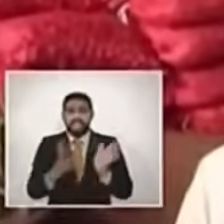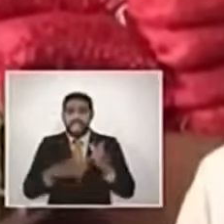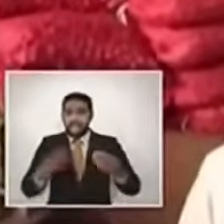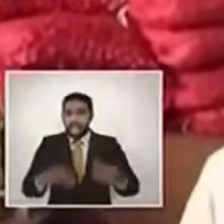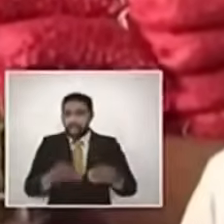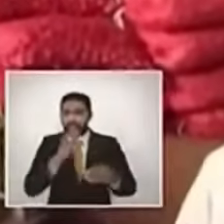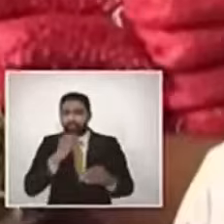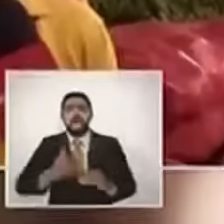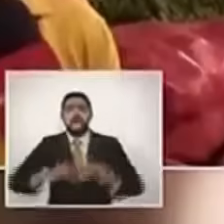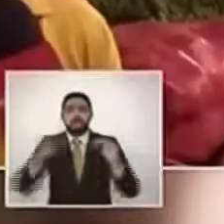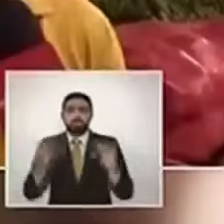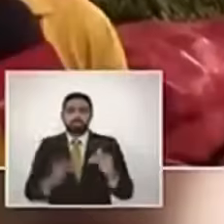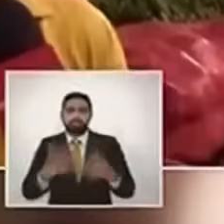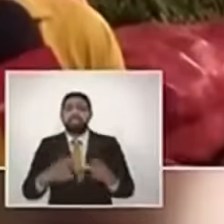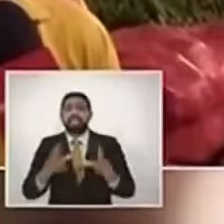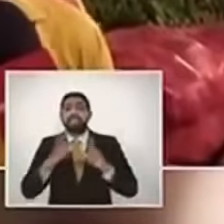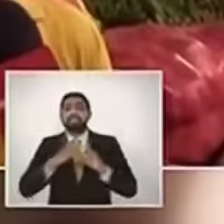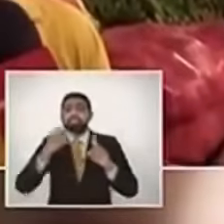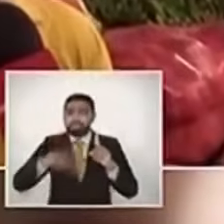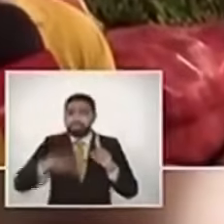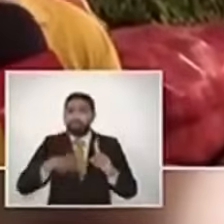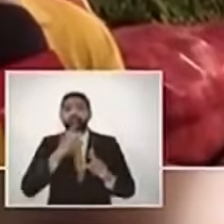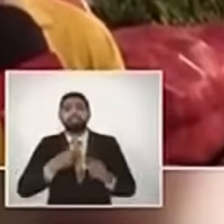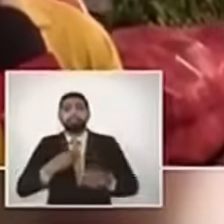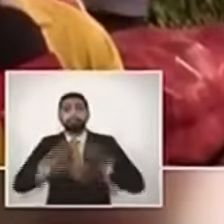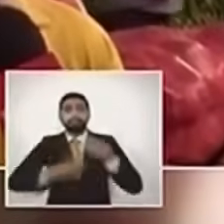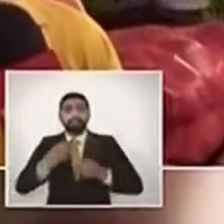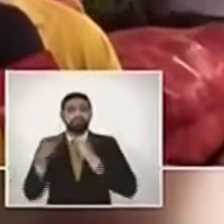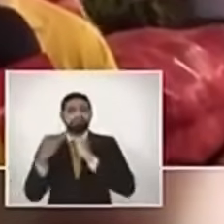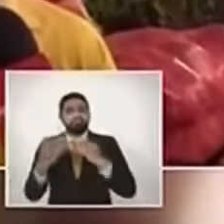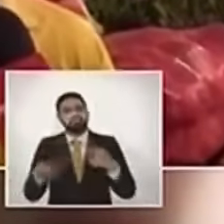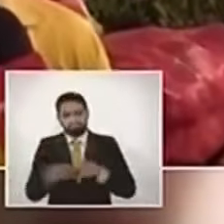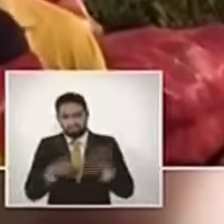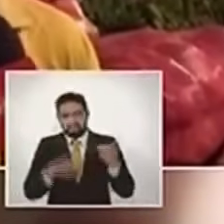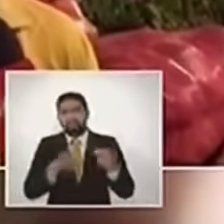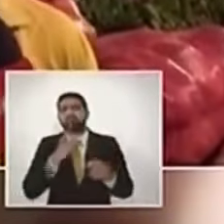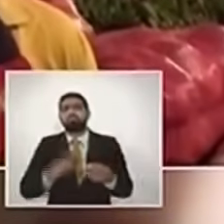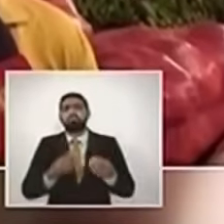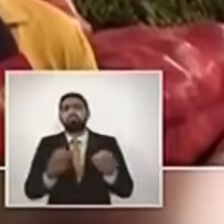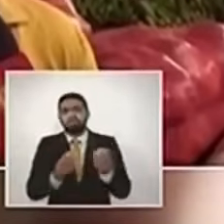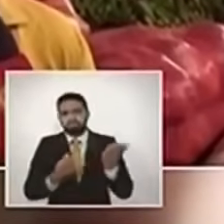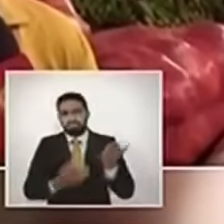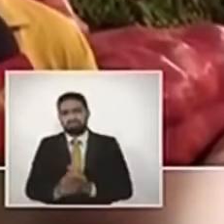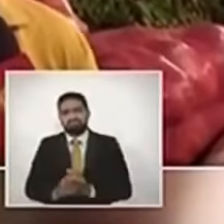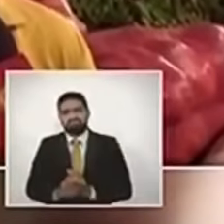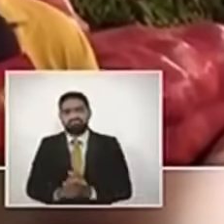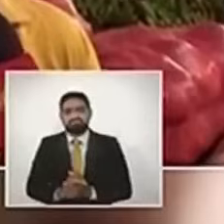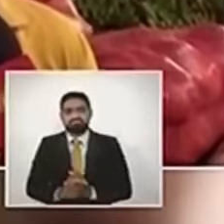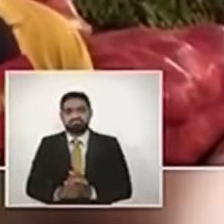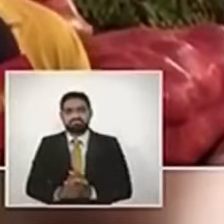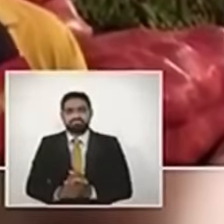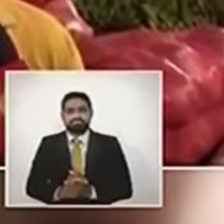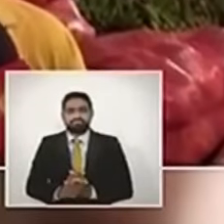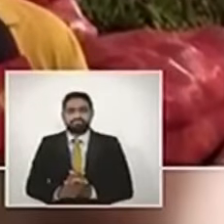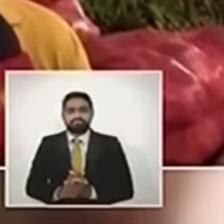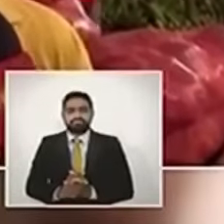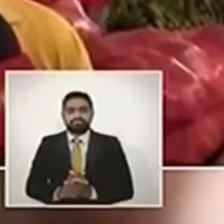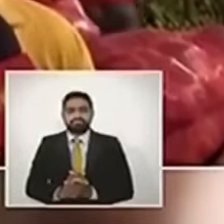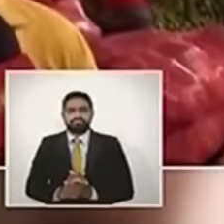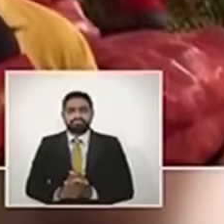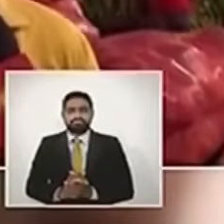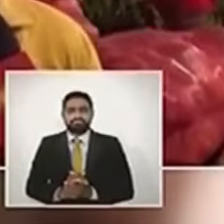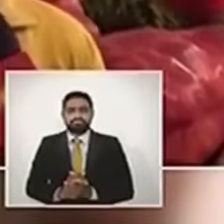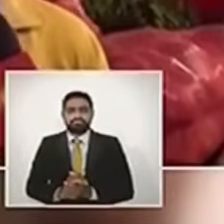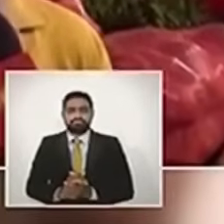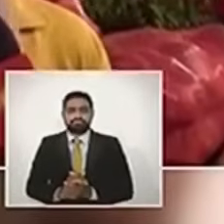Economic Centre as well. දඹුල්ල ආර්ථික මධ්‍යස්ථානයට සාමාන්‍යයෙන් කිලෝ ලක්ෂ 20ක් 25ක ප්‍රමාණයක්